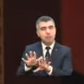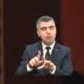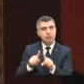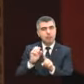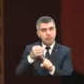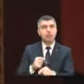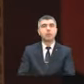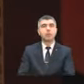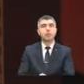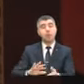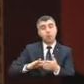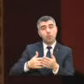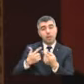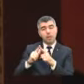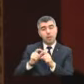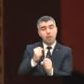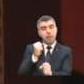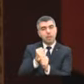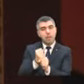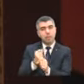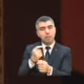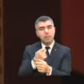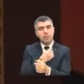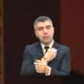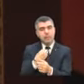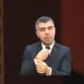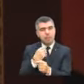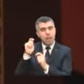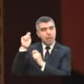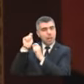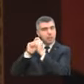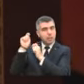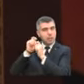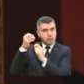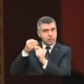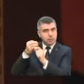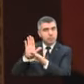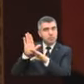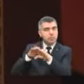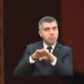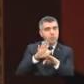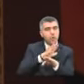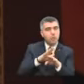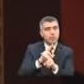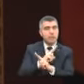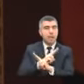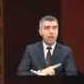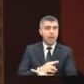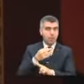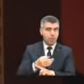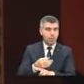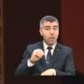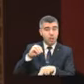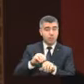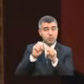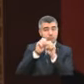التطوع، الاستعانة بخدمات القطاع الخاص والطب العسكري وشبه العسكري، استدعاء المتقاعدين، إعادة الانتشار المؤقت